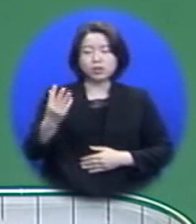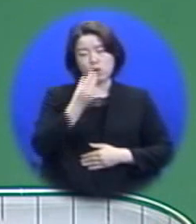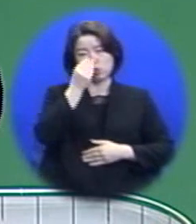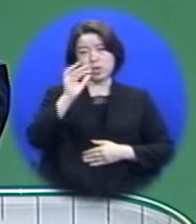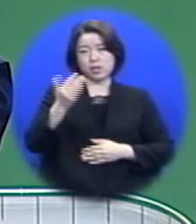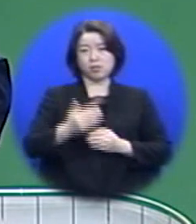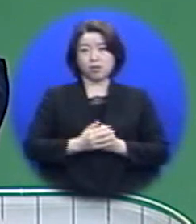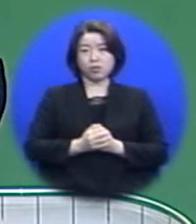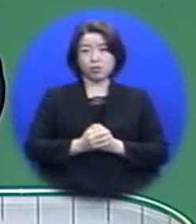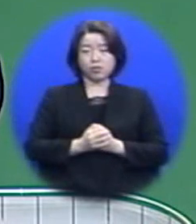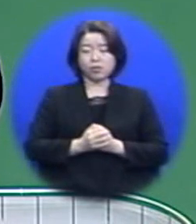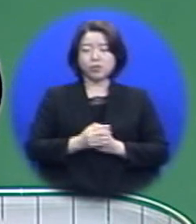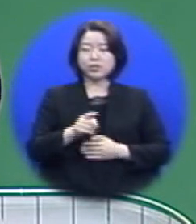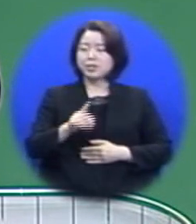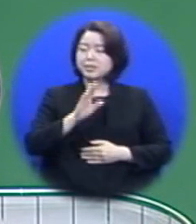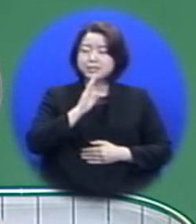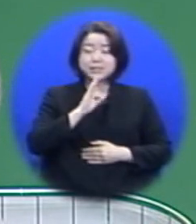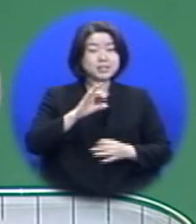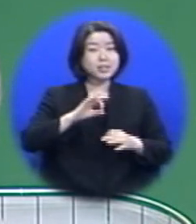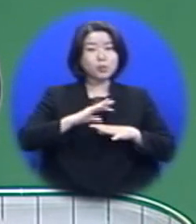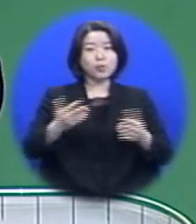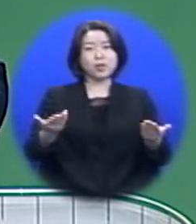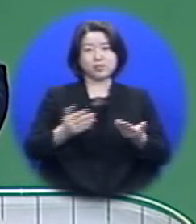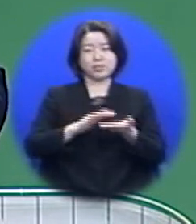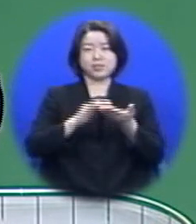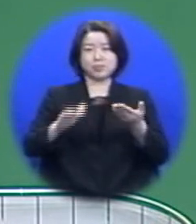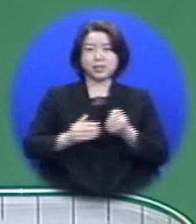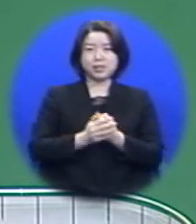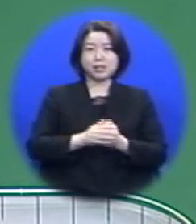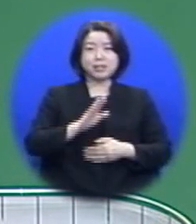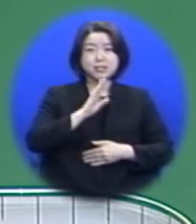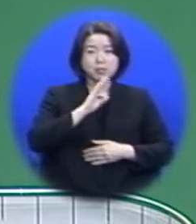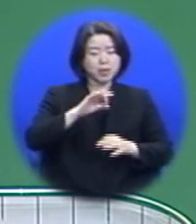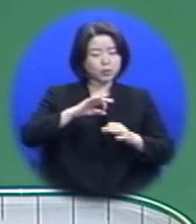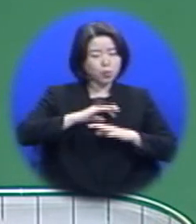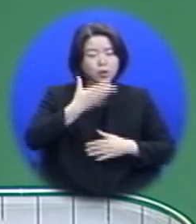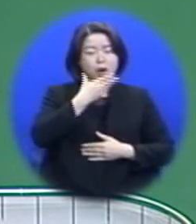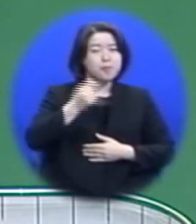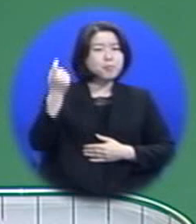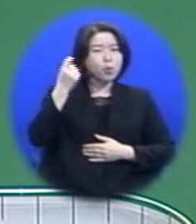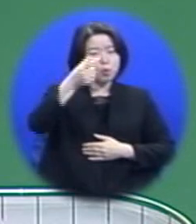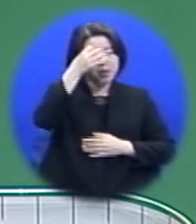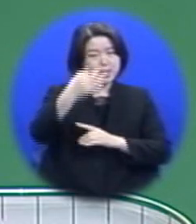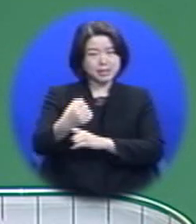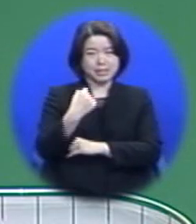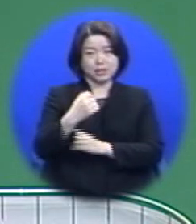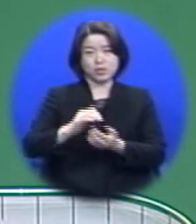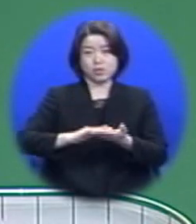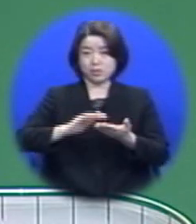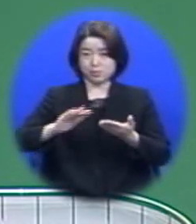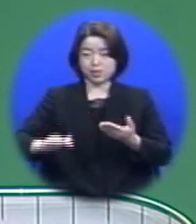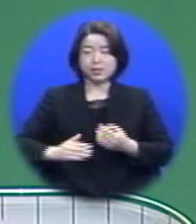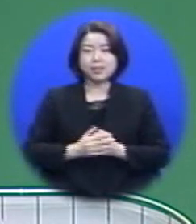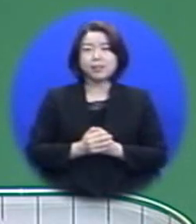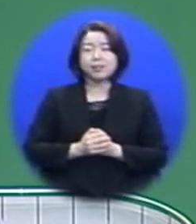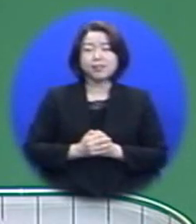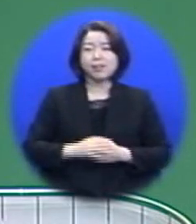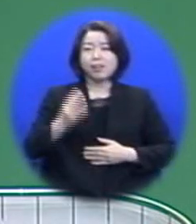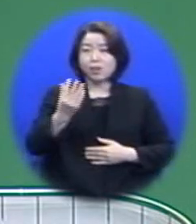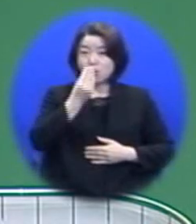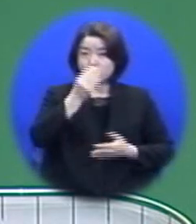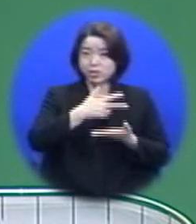이거 진짜 놀라운 일이 정말 놀라운 복음의 능력입니다 거룩하신